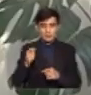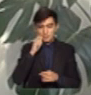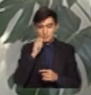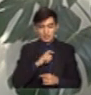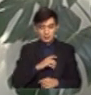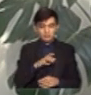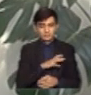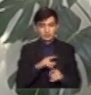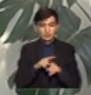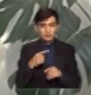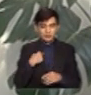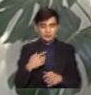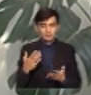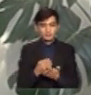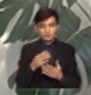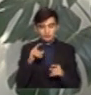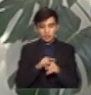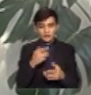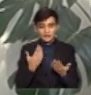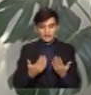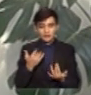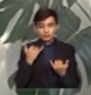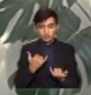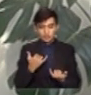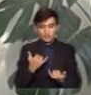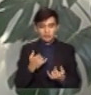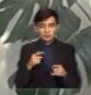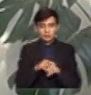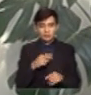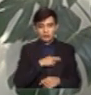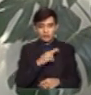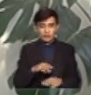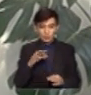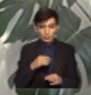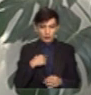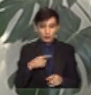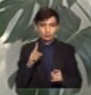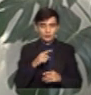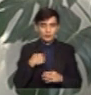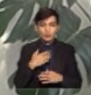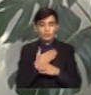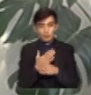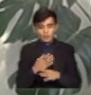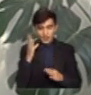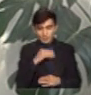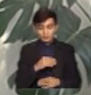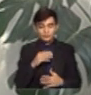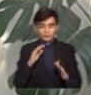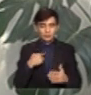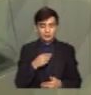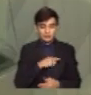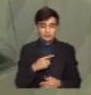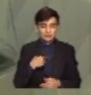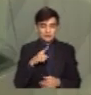Если бы у меня была такая возможность, если даже сейчас могут от меня после моей смерти чем-то я могу послужить, то я только